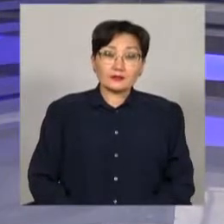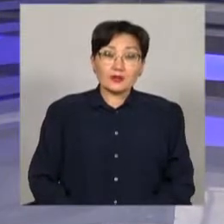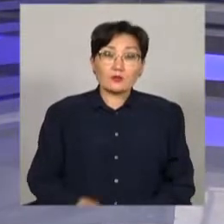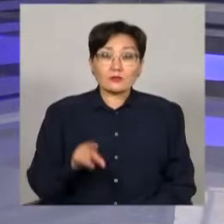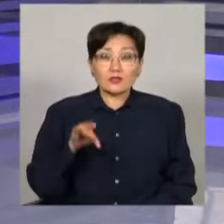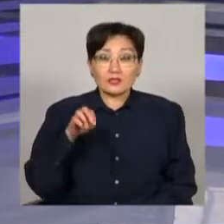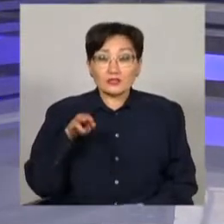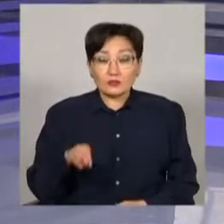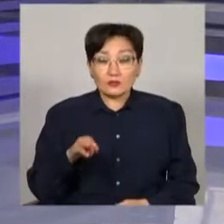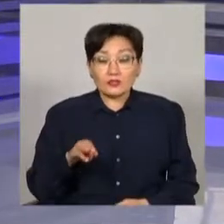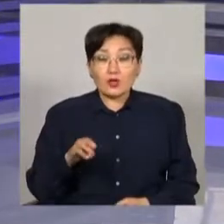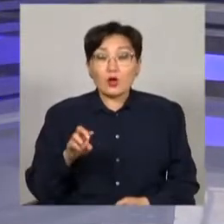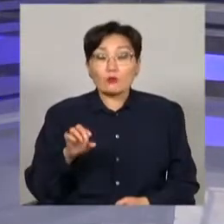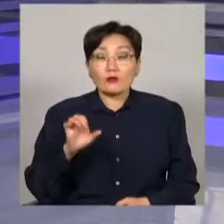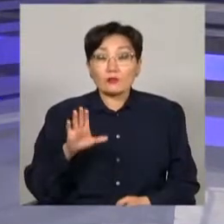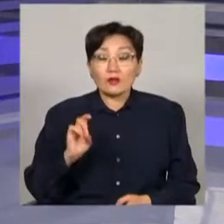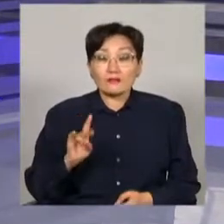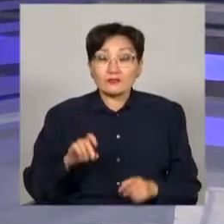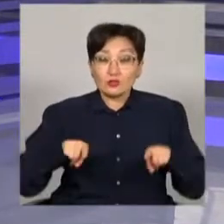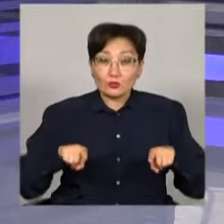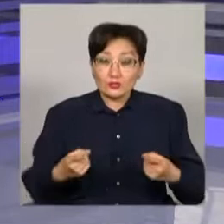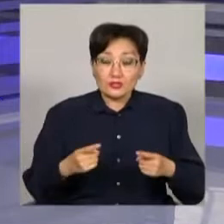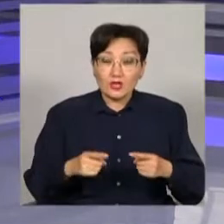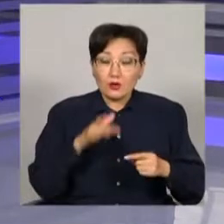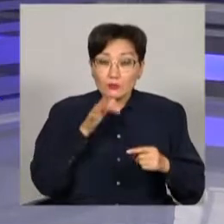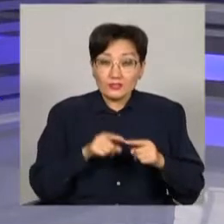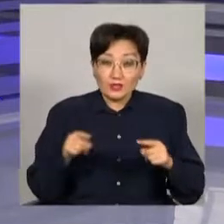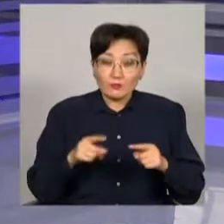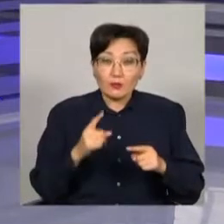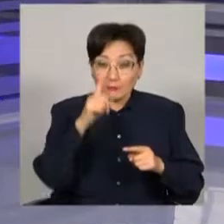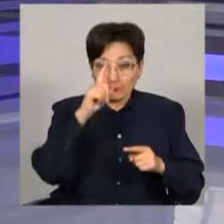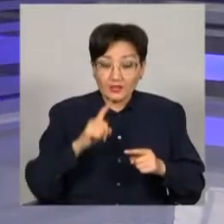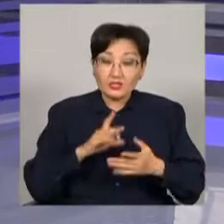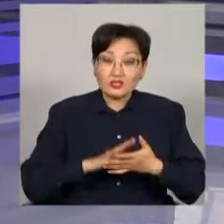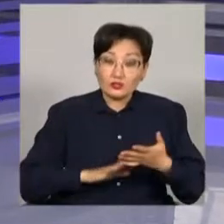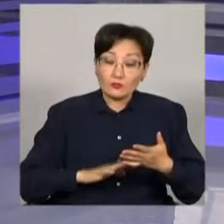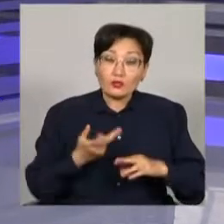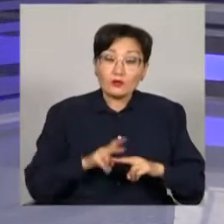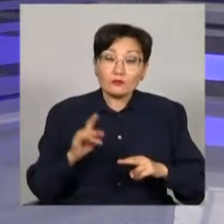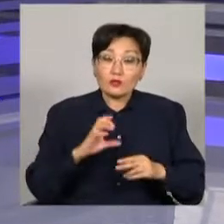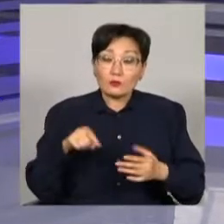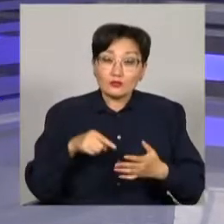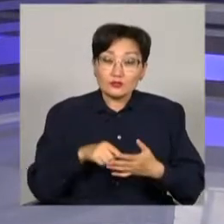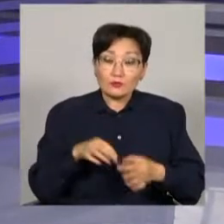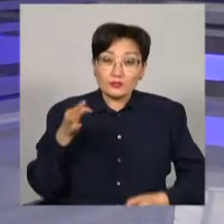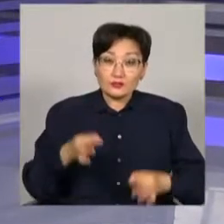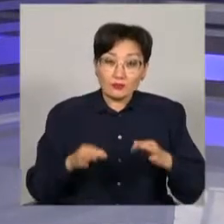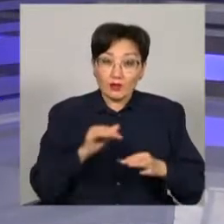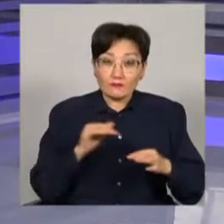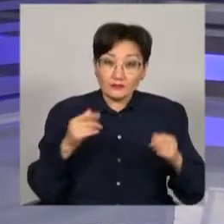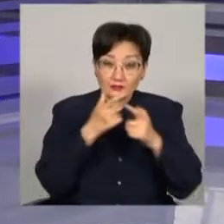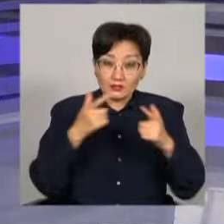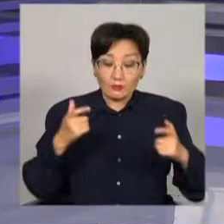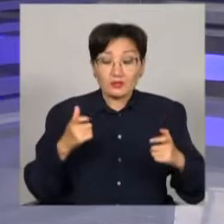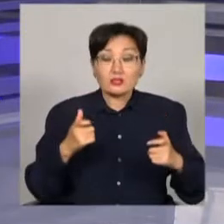Қайрат Сатыбалдыұлы мен Қайрат Боранбаевты қамауда ұстау мерзімі тағы бір айға ұзартылды. Бұл туралы Нұр Сұлтан қаласының соты ресми түрде